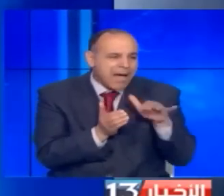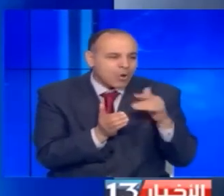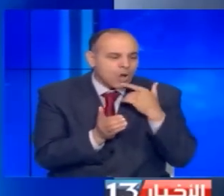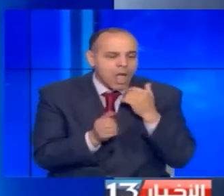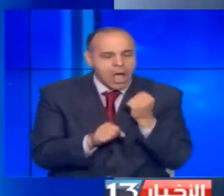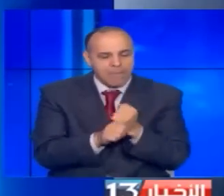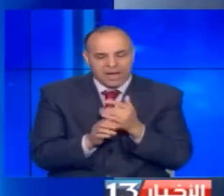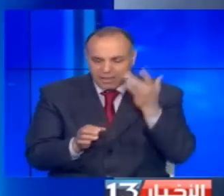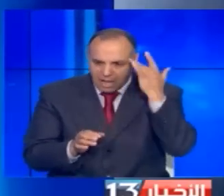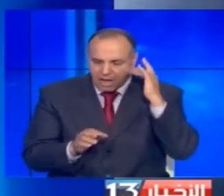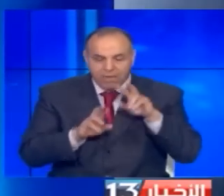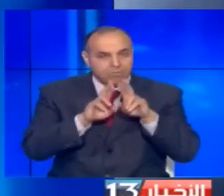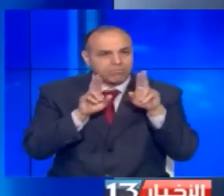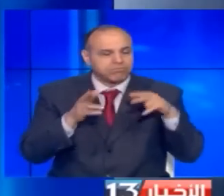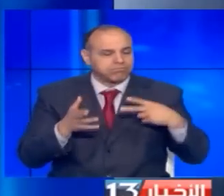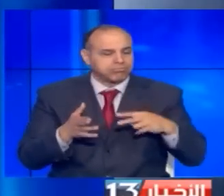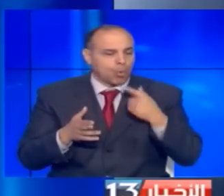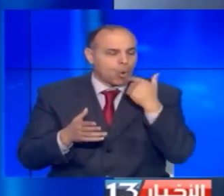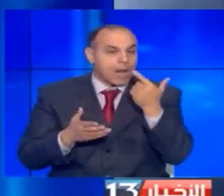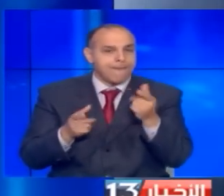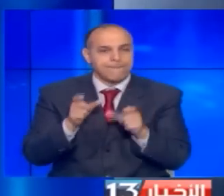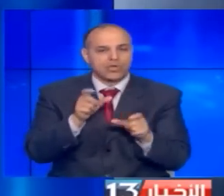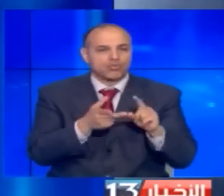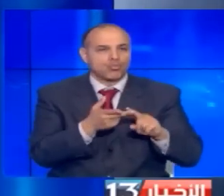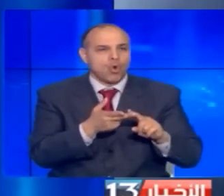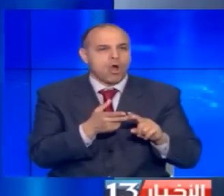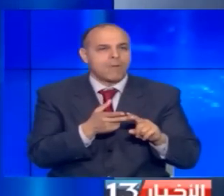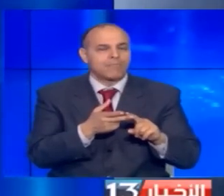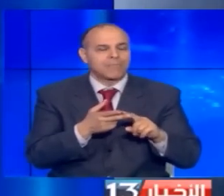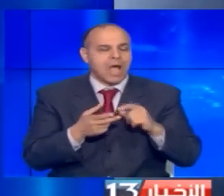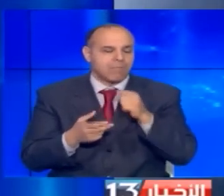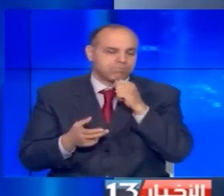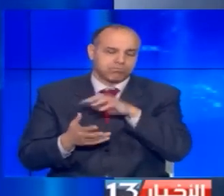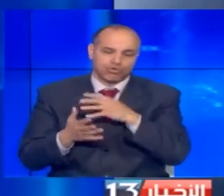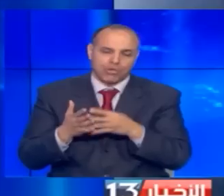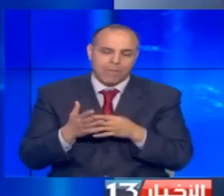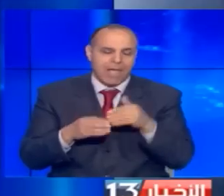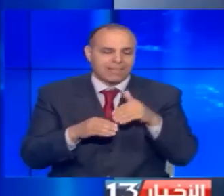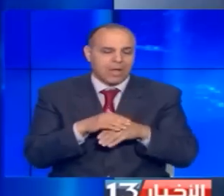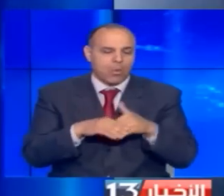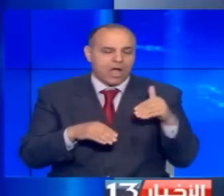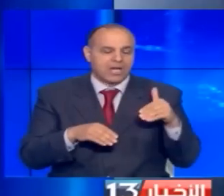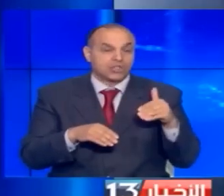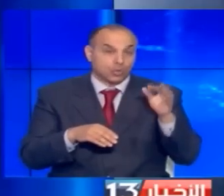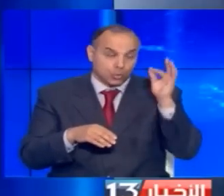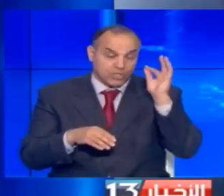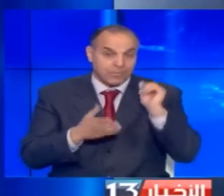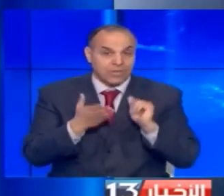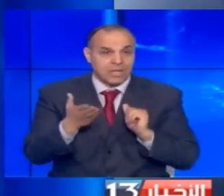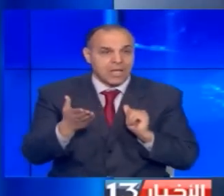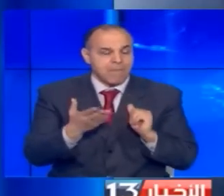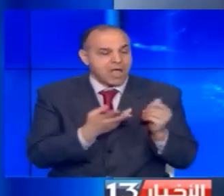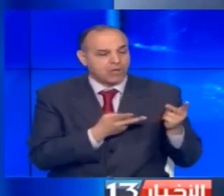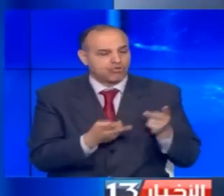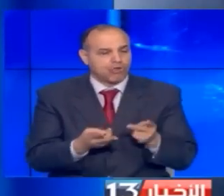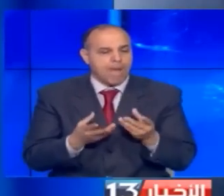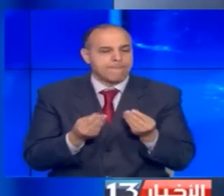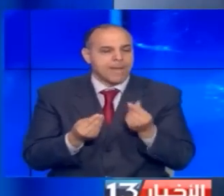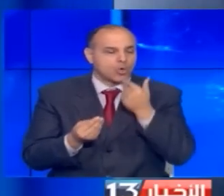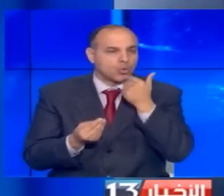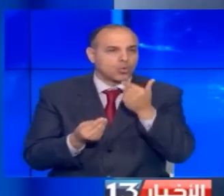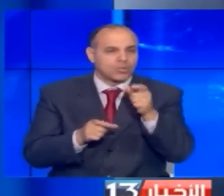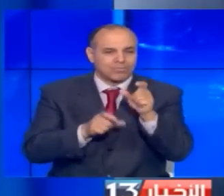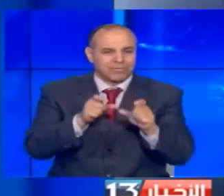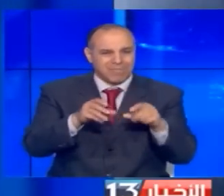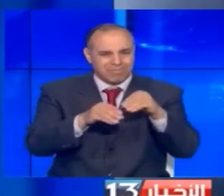الثقافي لوحات فولكلورية لمجموعة من فرق الفنون الشعبية من داخل وخارج البلاد مع حضور عدد كبير من